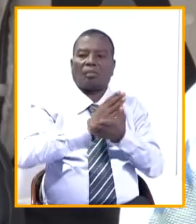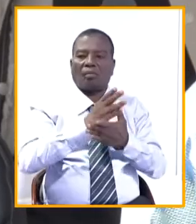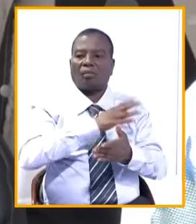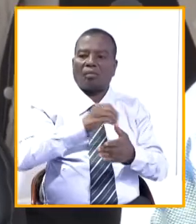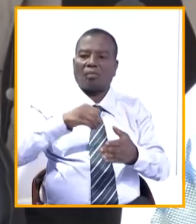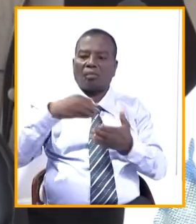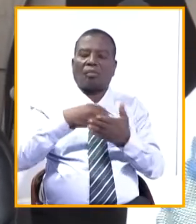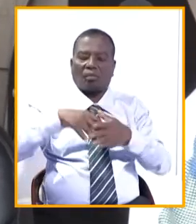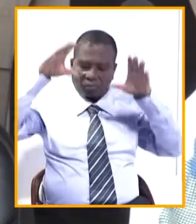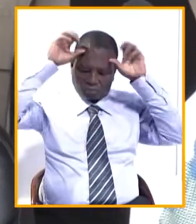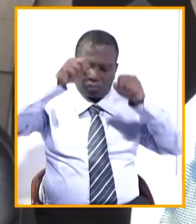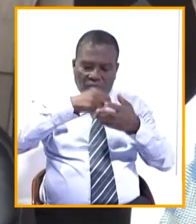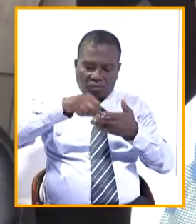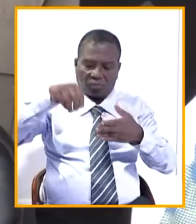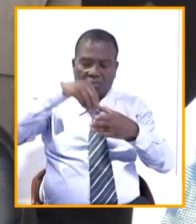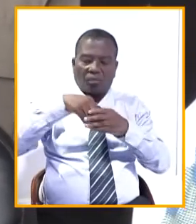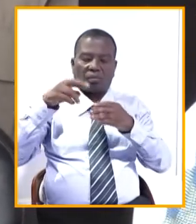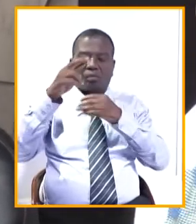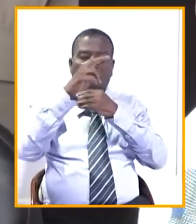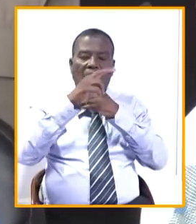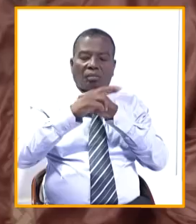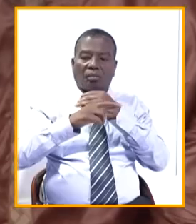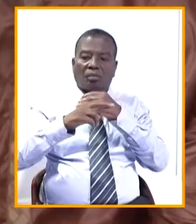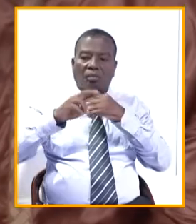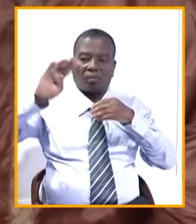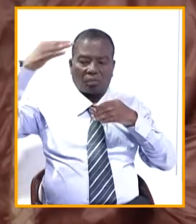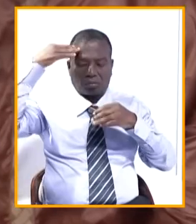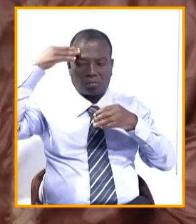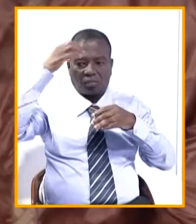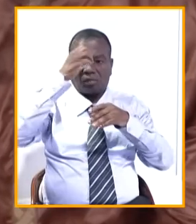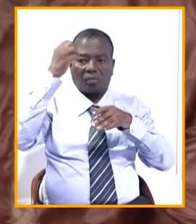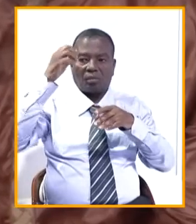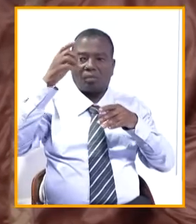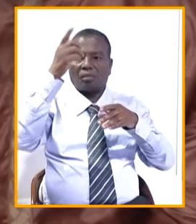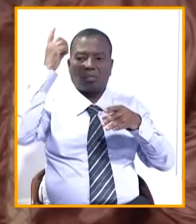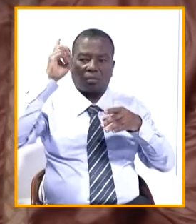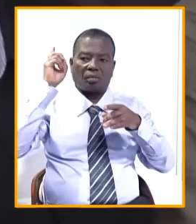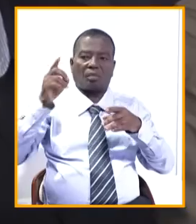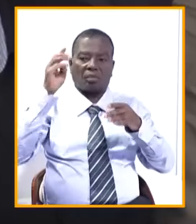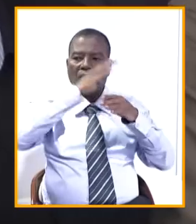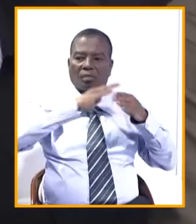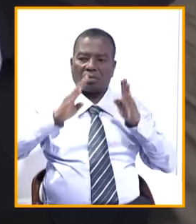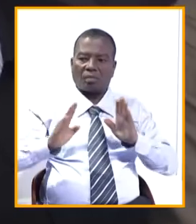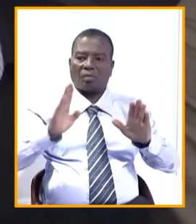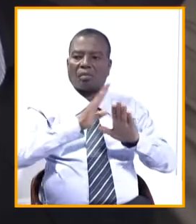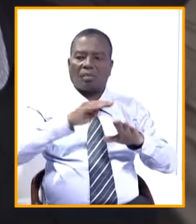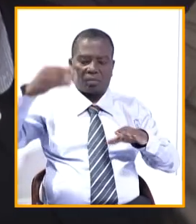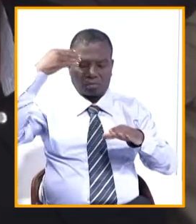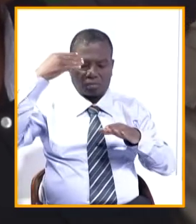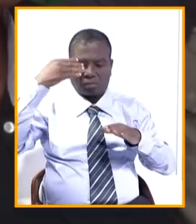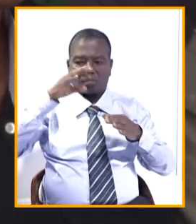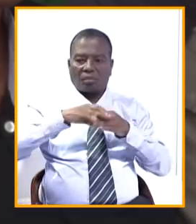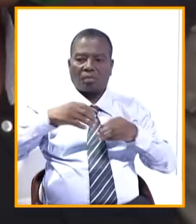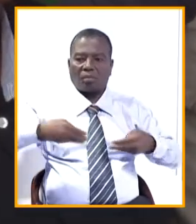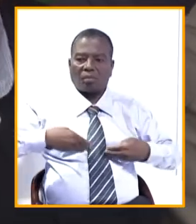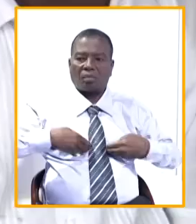entend s'inscrire dans la vision de la ministre d'État Kandia Camara, députée maire de la commune, et du ministre de la promotion de la jeunesse Touré